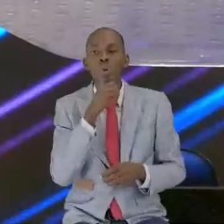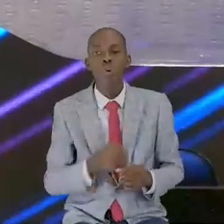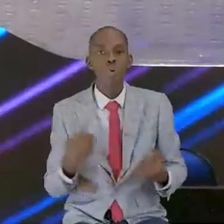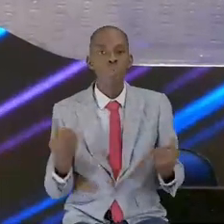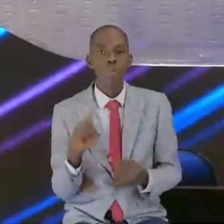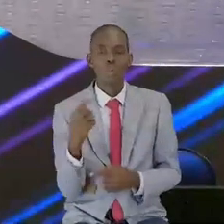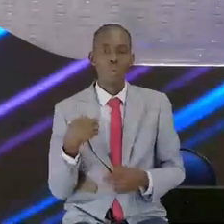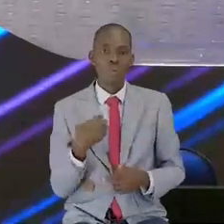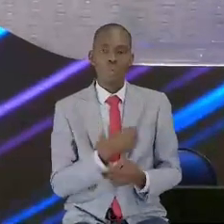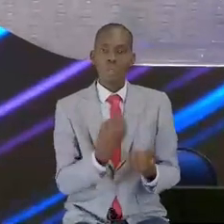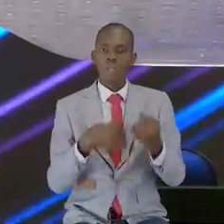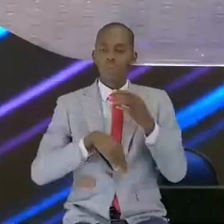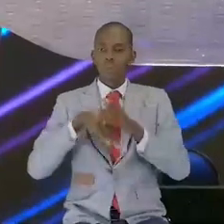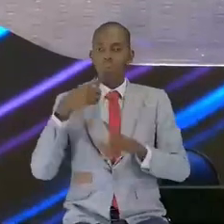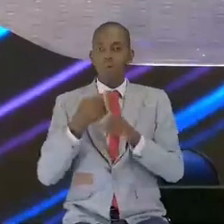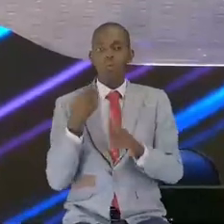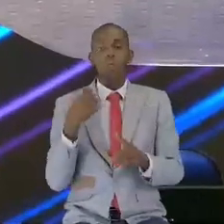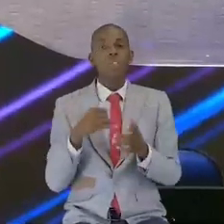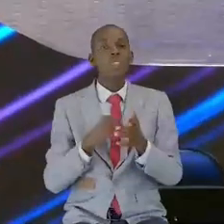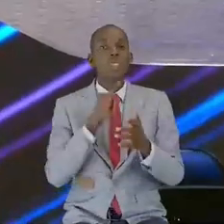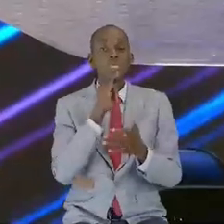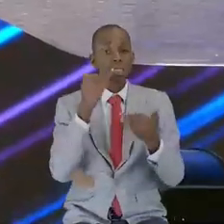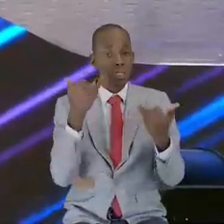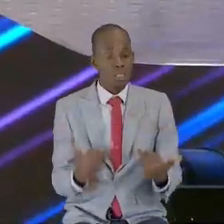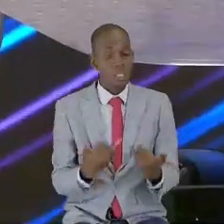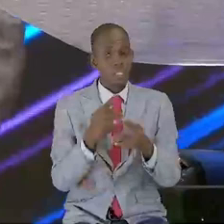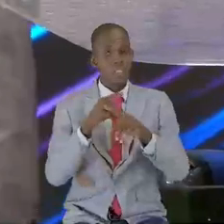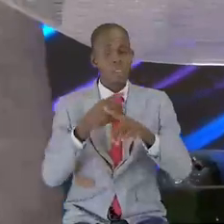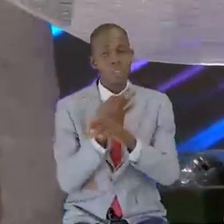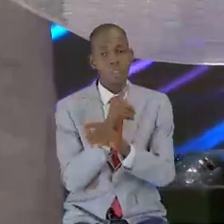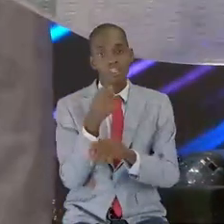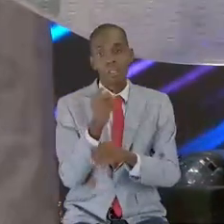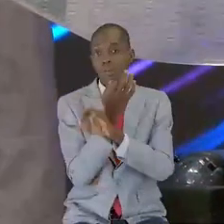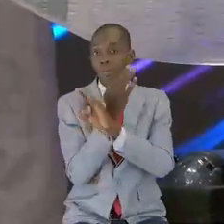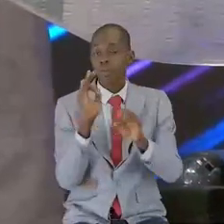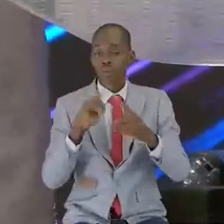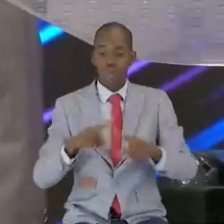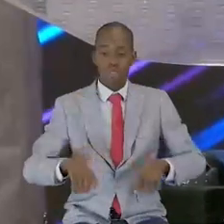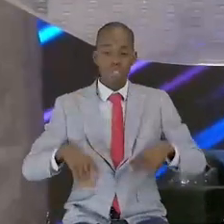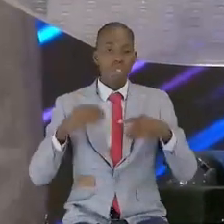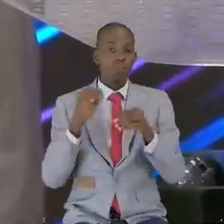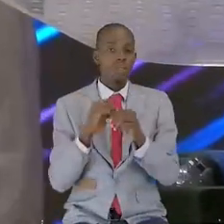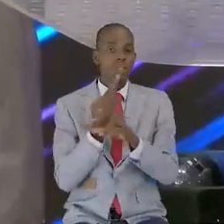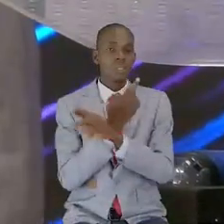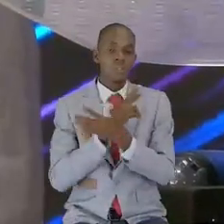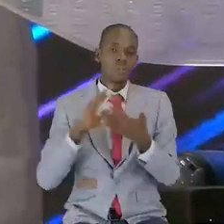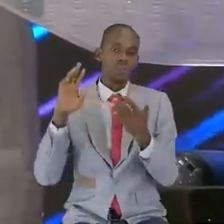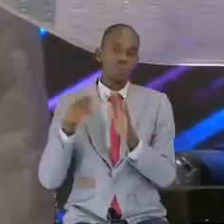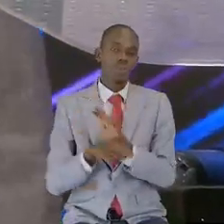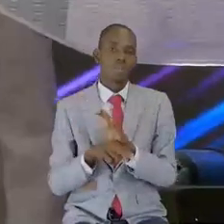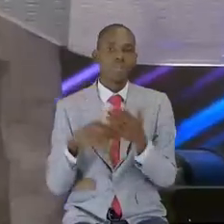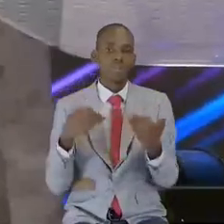d'où nous étions. C'est la liberté pour mener une vie de justice, ayant été affranchi du